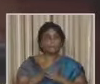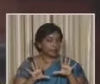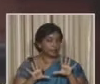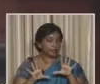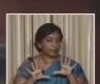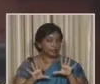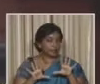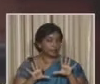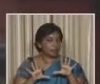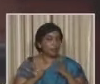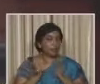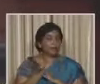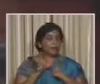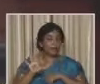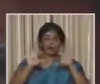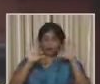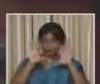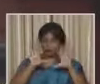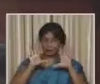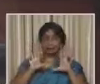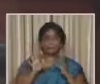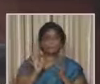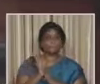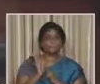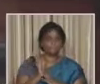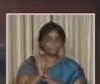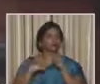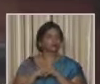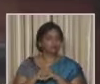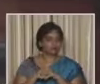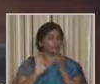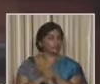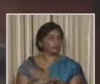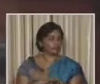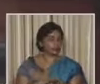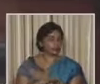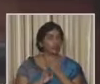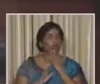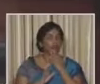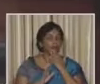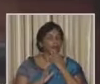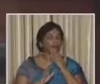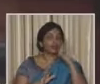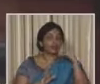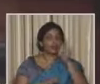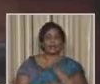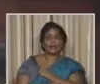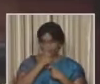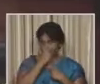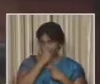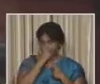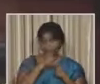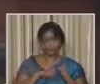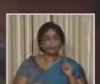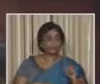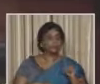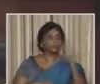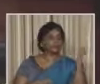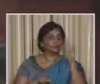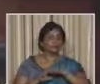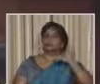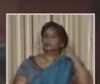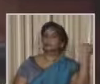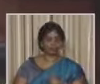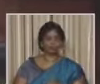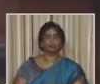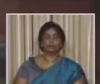மாதம் 10 திகதி மெலிந்த முரகோட மன்றத்திற்கு முன்னாள் ஐக்கிய அமெரிக்க தூதுவர் ரொபர்ட்டோ பிளேக் வந்து கூட்டம் ஒன்றை நடத்தி